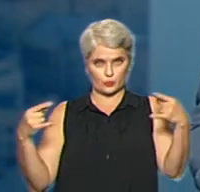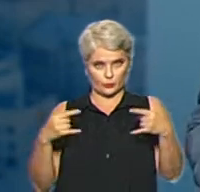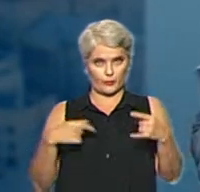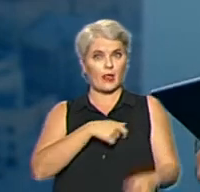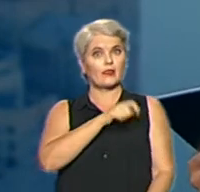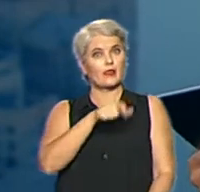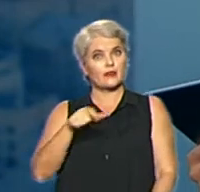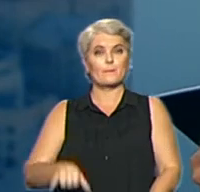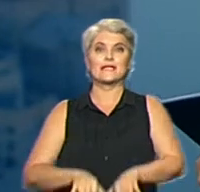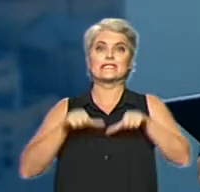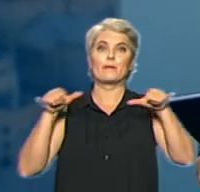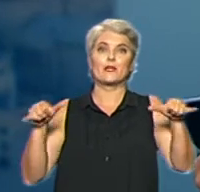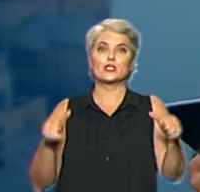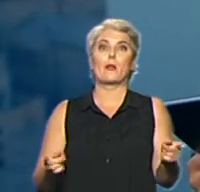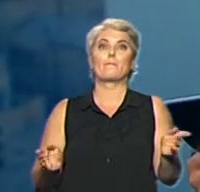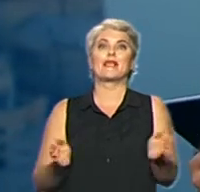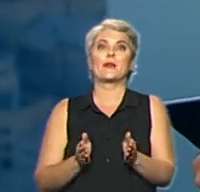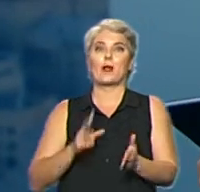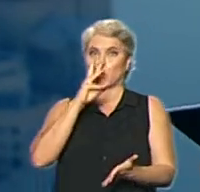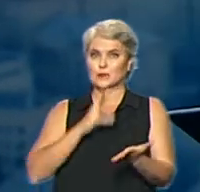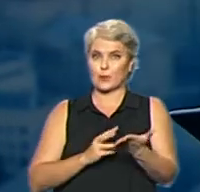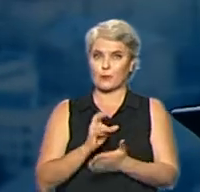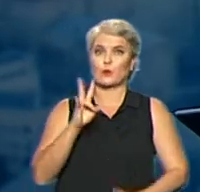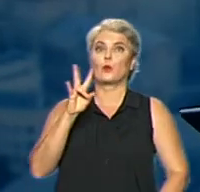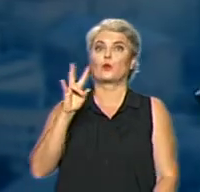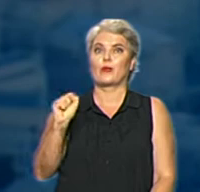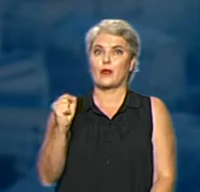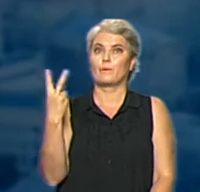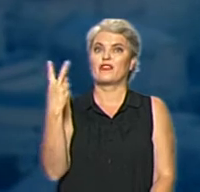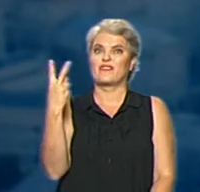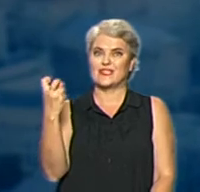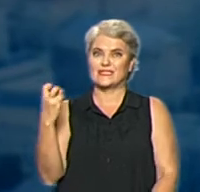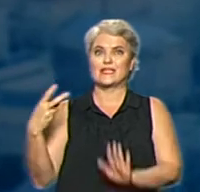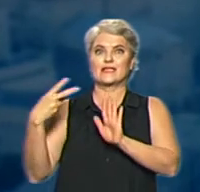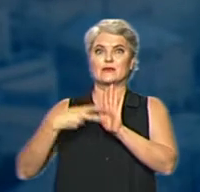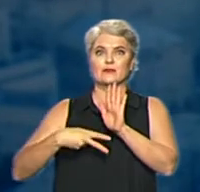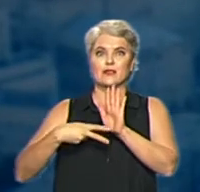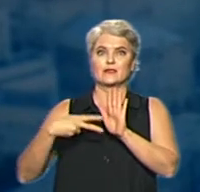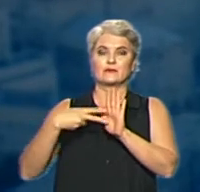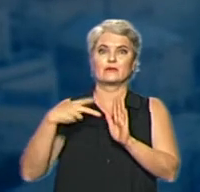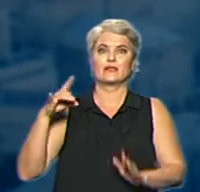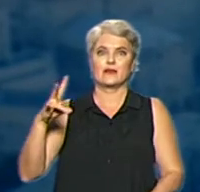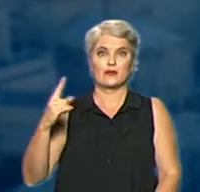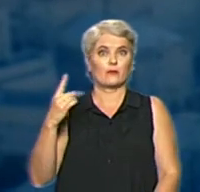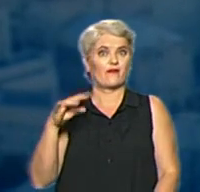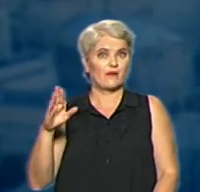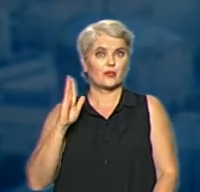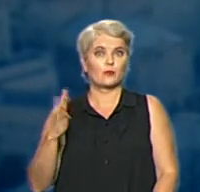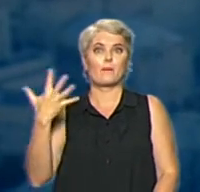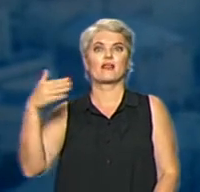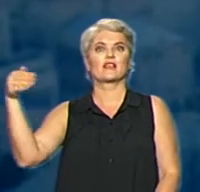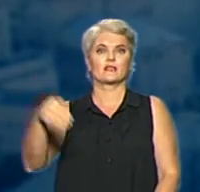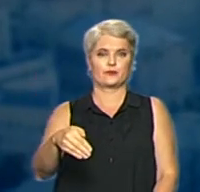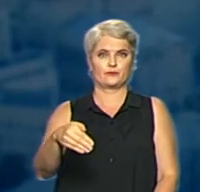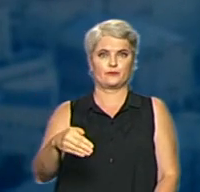Нардепи збільшили мінімальну зарплатню на 277 гривень. З 1 вересня вона становитиме 5